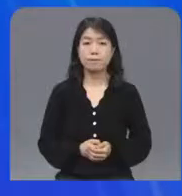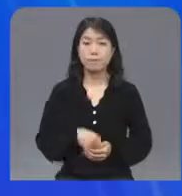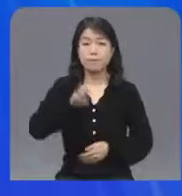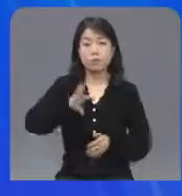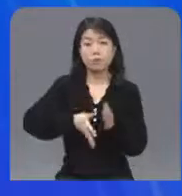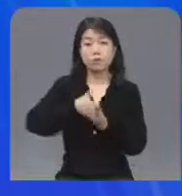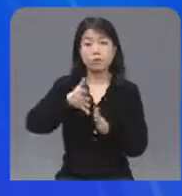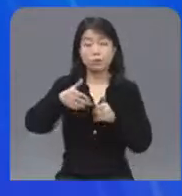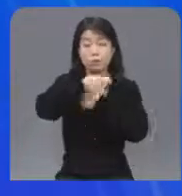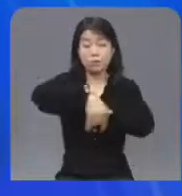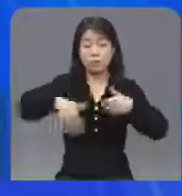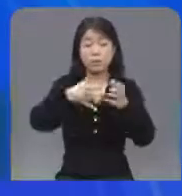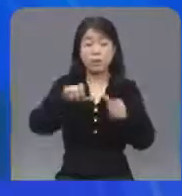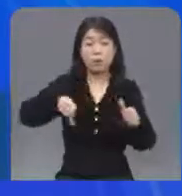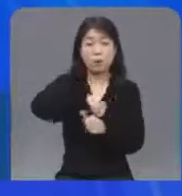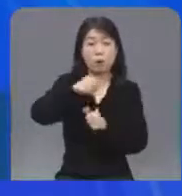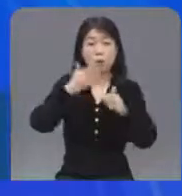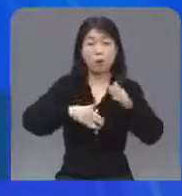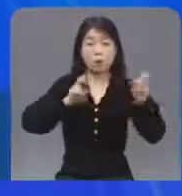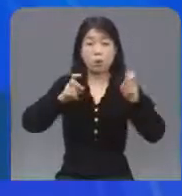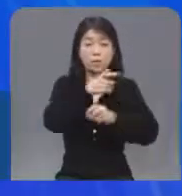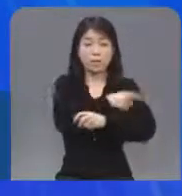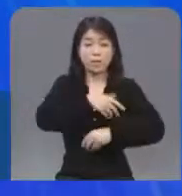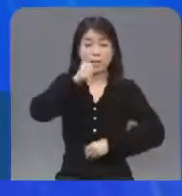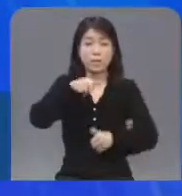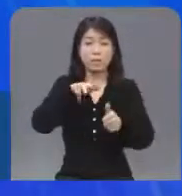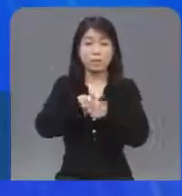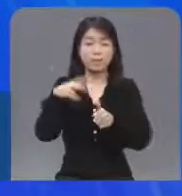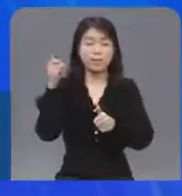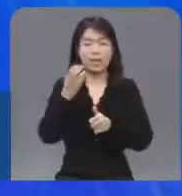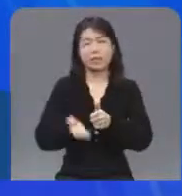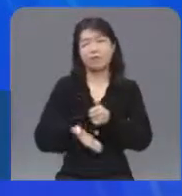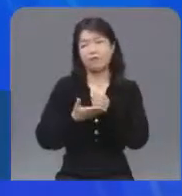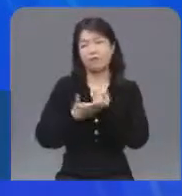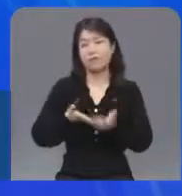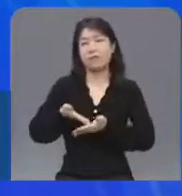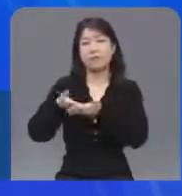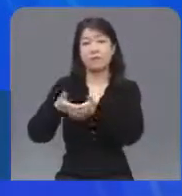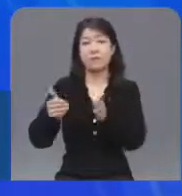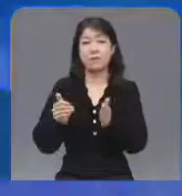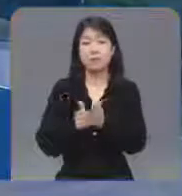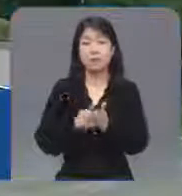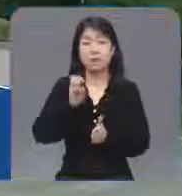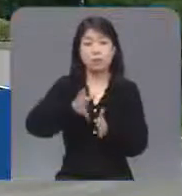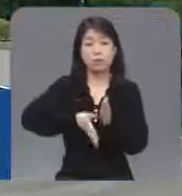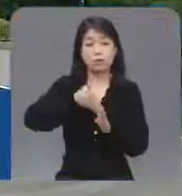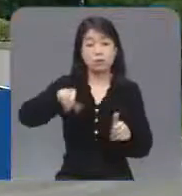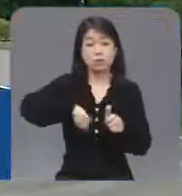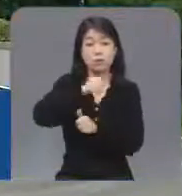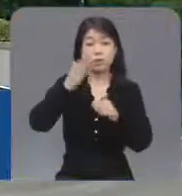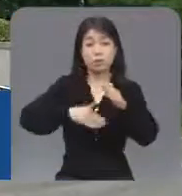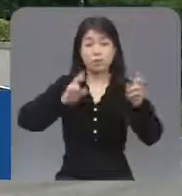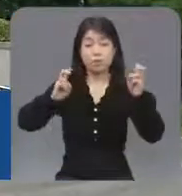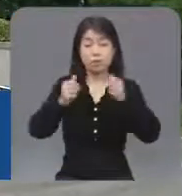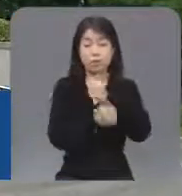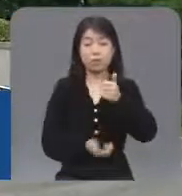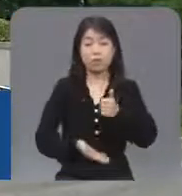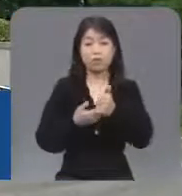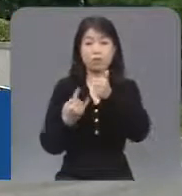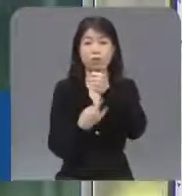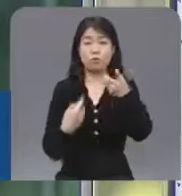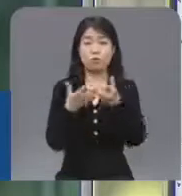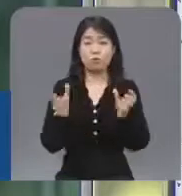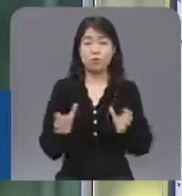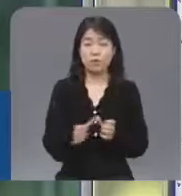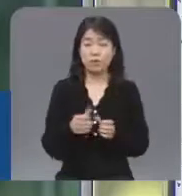광주시가 산업이 권인 환경공단 a 사장 후보자 제 추천을 요청했습니다 광주시는 환경공단 임원추천위원회 가